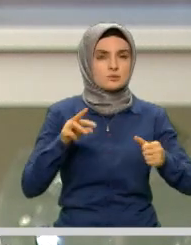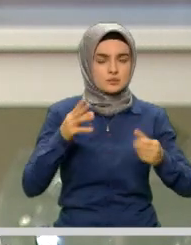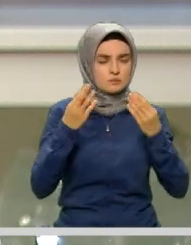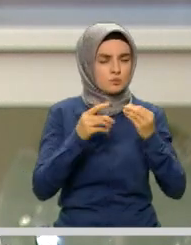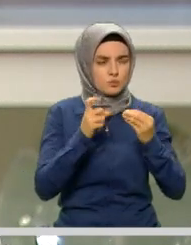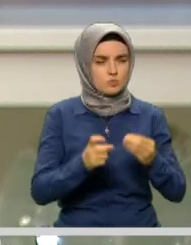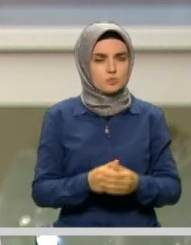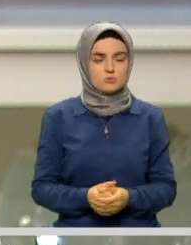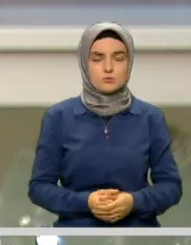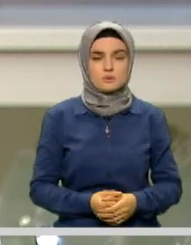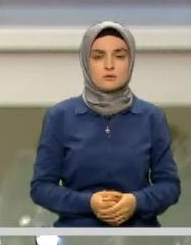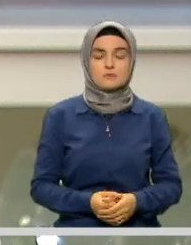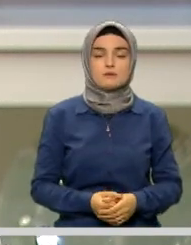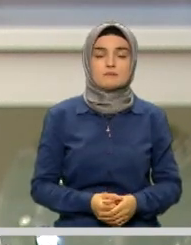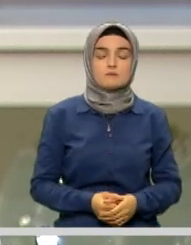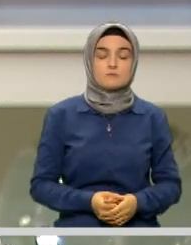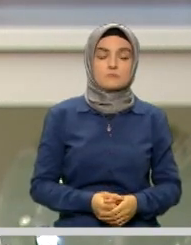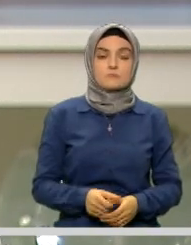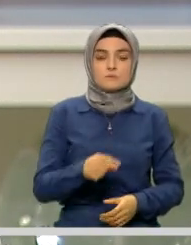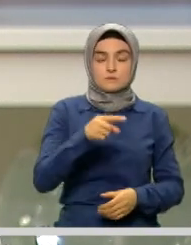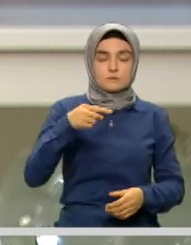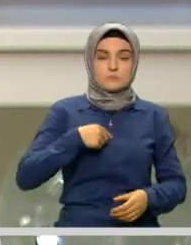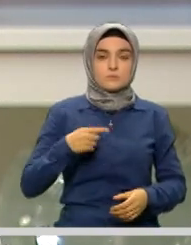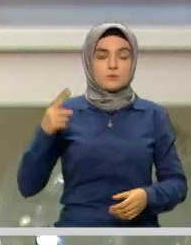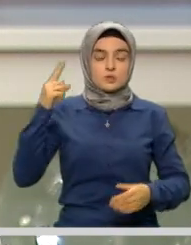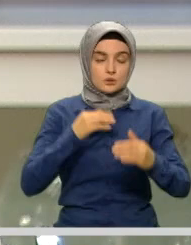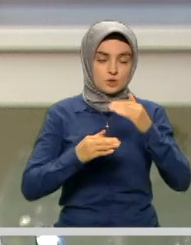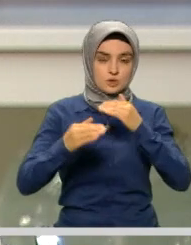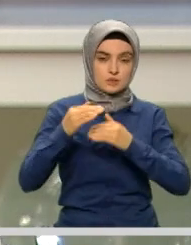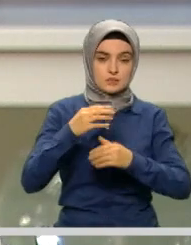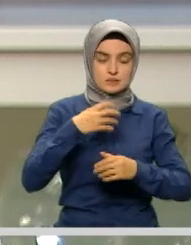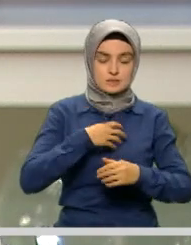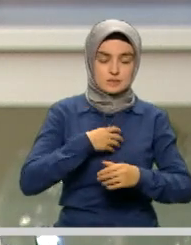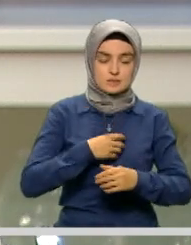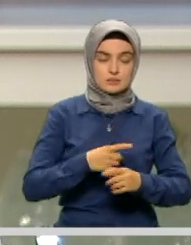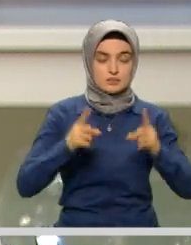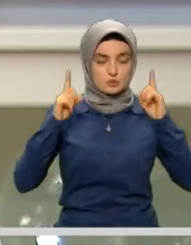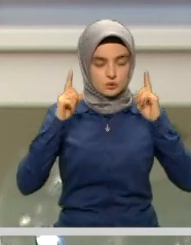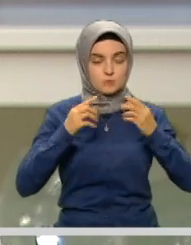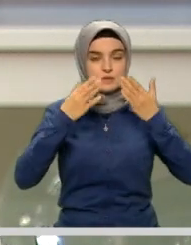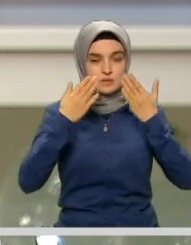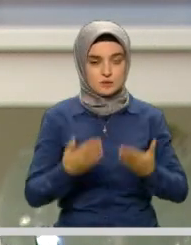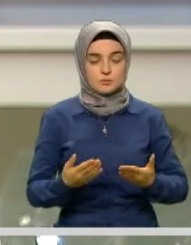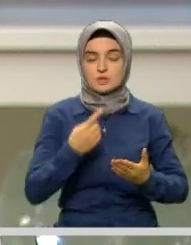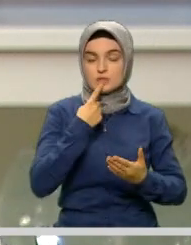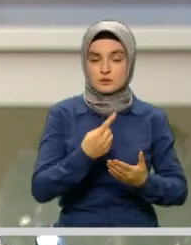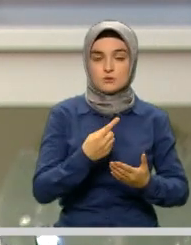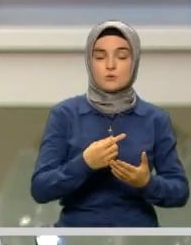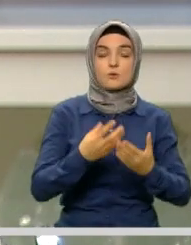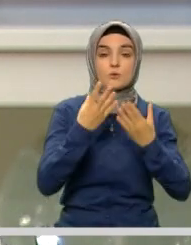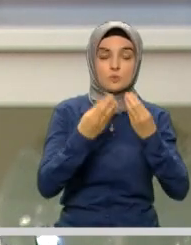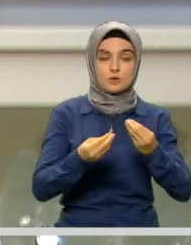mi geliyor? Tam bu noktada biz Rabbimizin kendisini et-tevvab olarak tanımlamasını, esmalarından birini bize